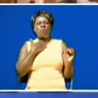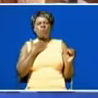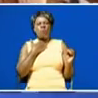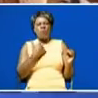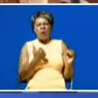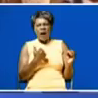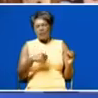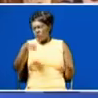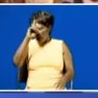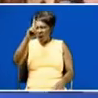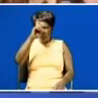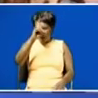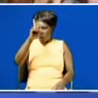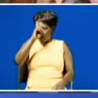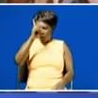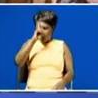kwa kubahatisha.